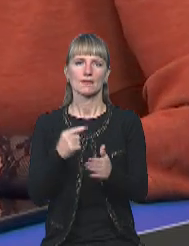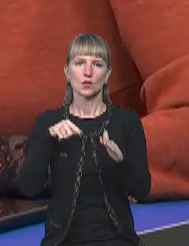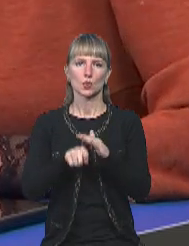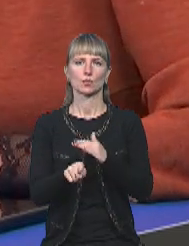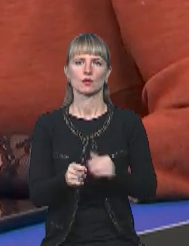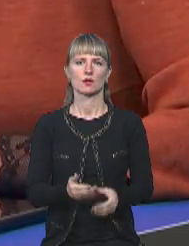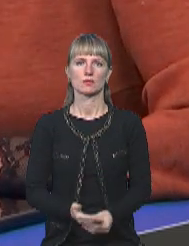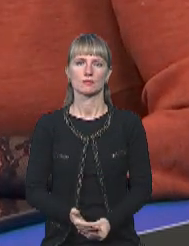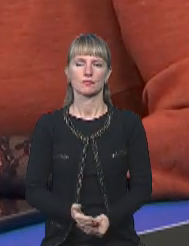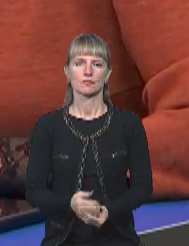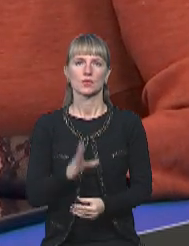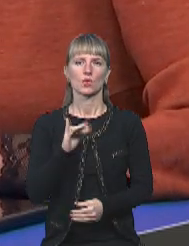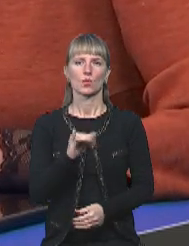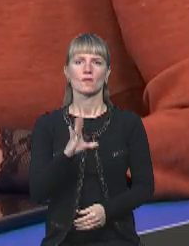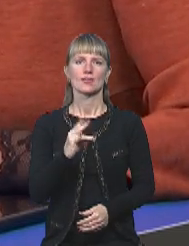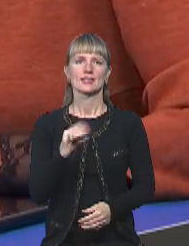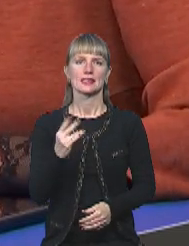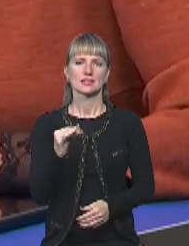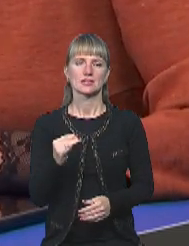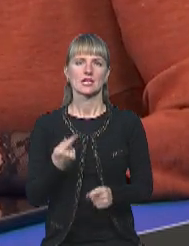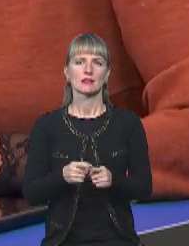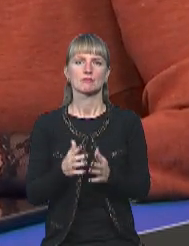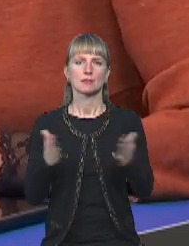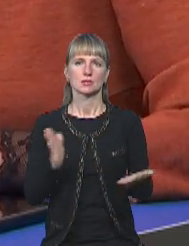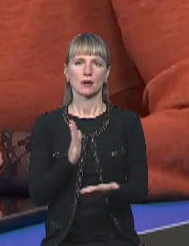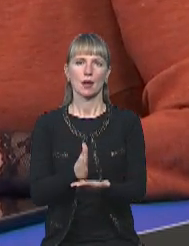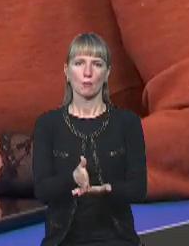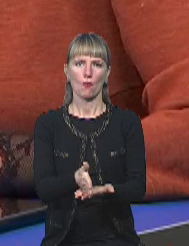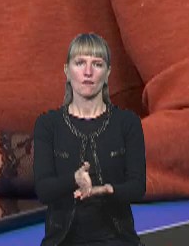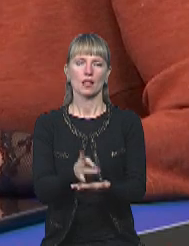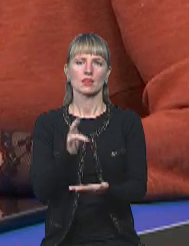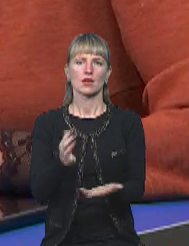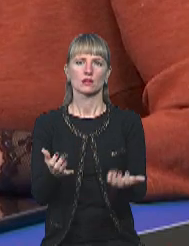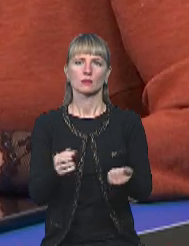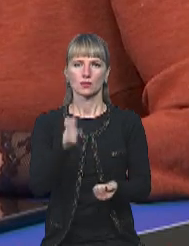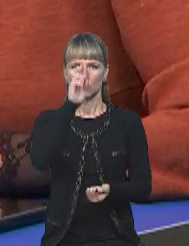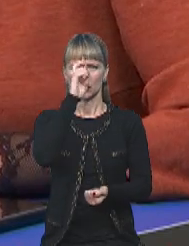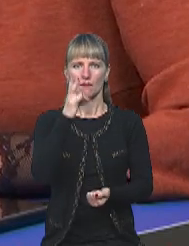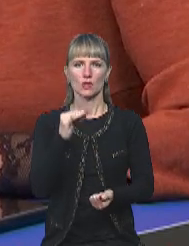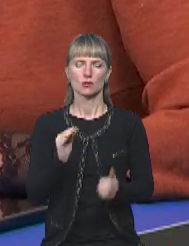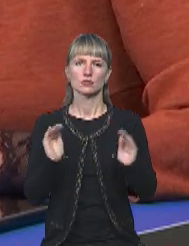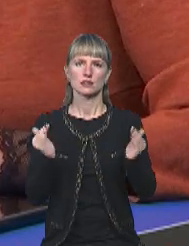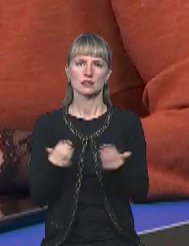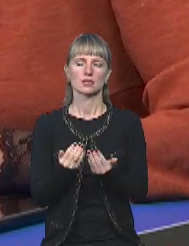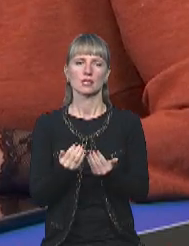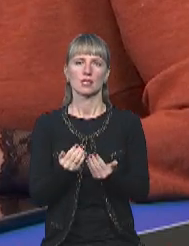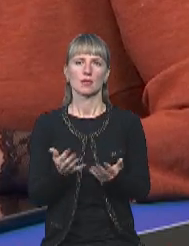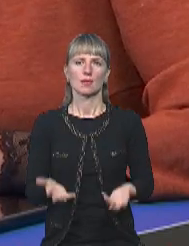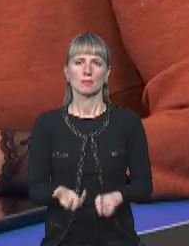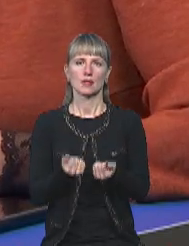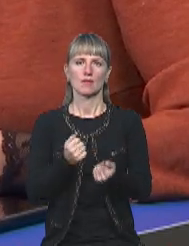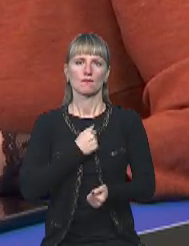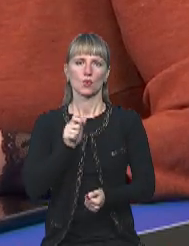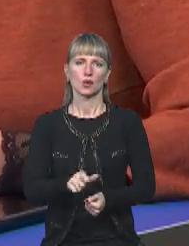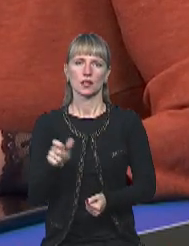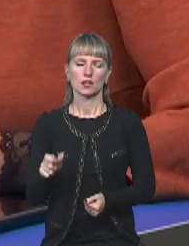всередині. В Вінниці це більш спрямовано все-таки на утримання державності, на утримання цілісності, на підтримання